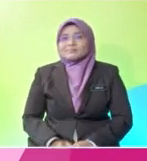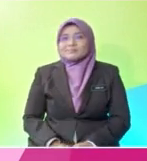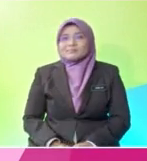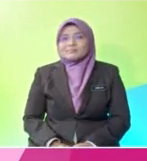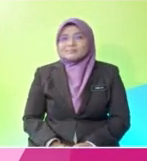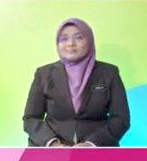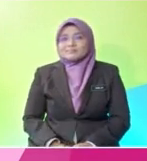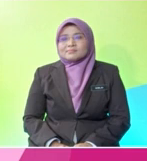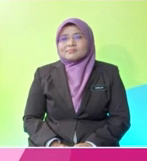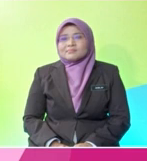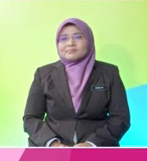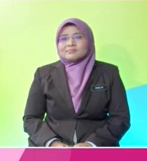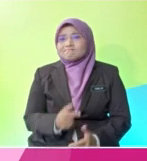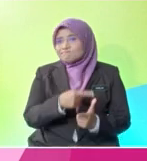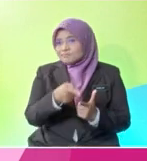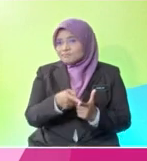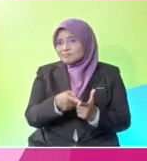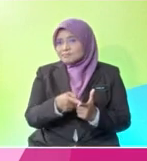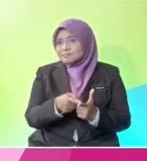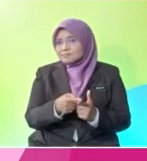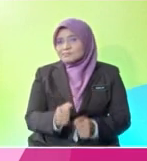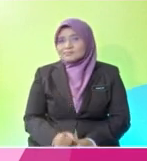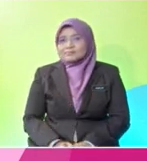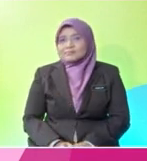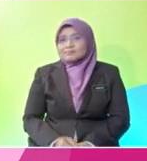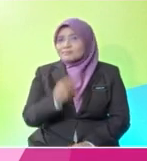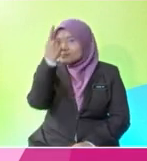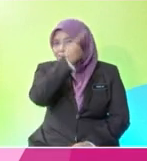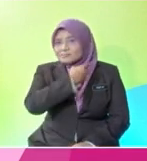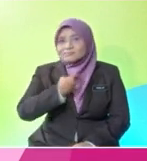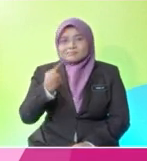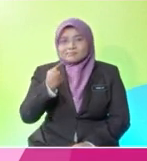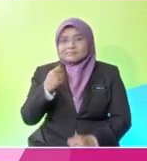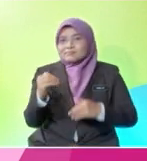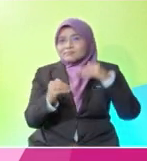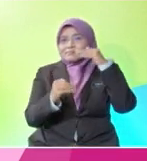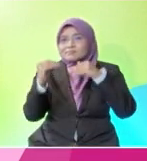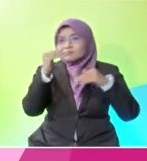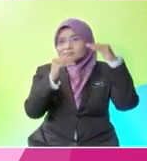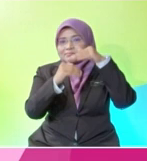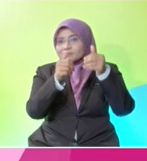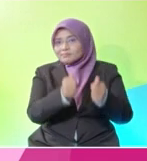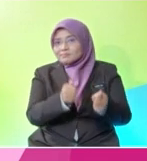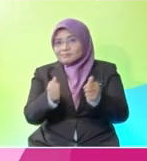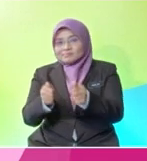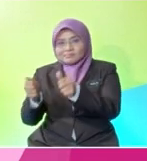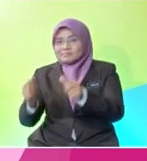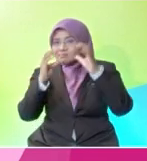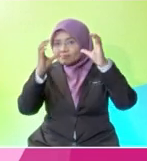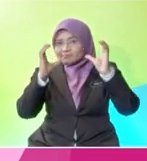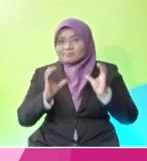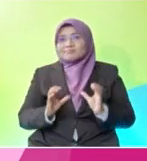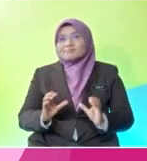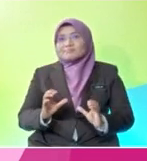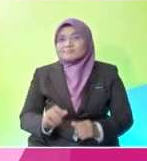Betul kemudian Hanif cek gunam Pak Hanif sudah membina atau cara jadi semua itu kena masuk dalam dokumentasi dan kemudian